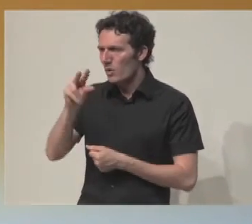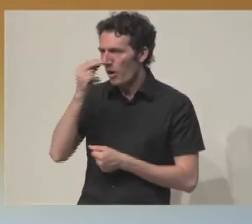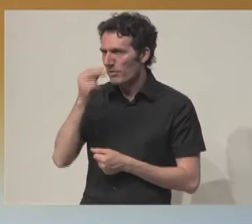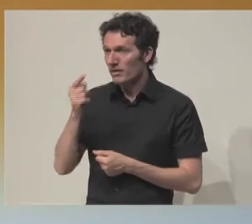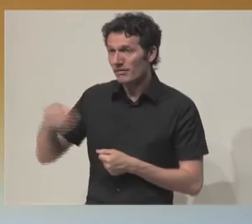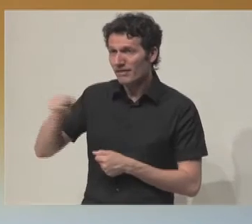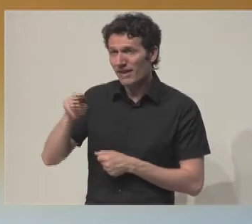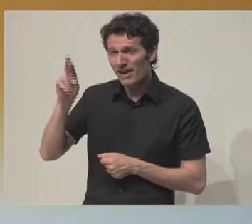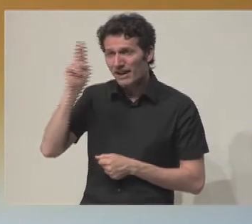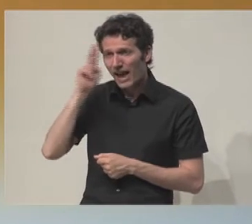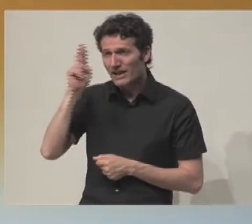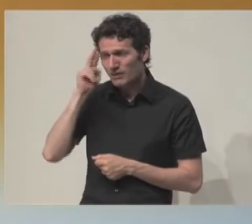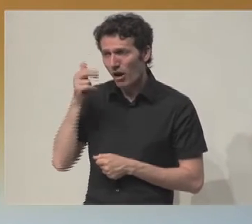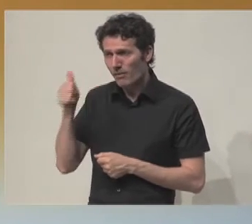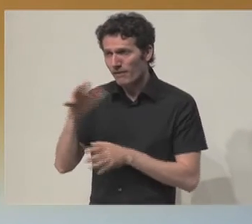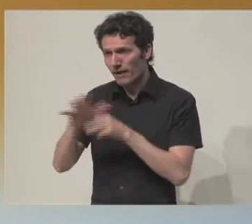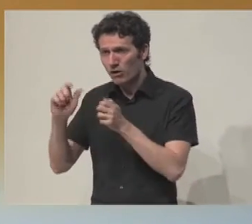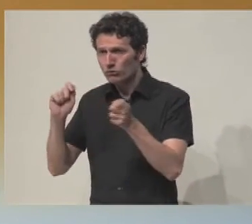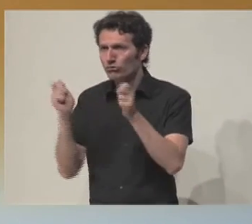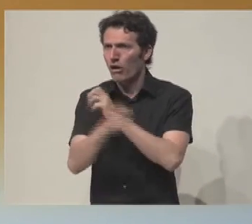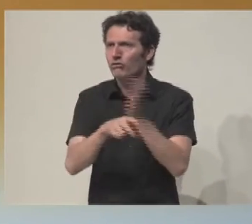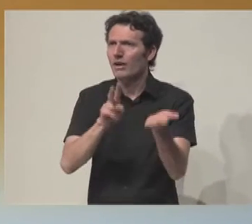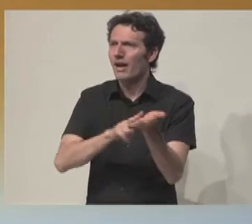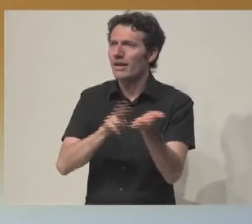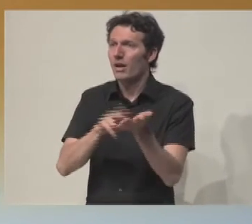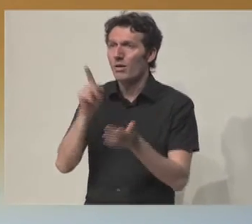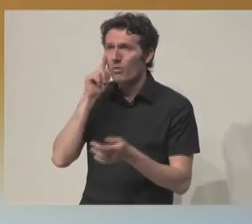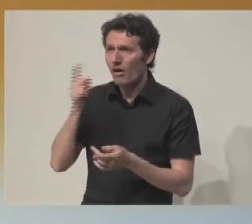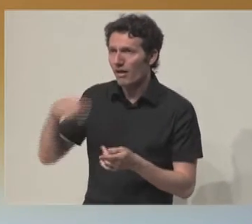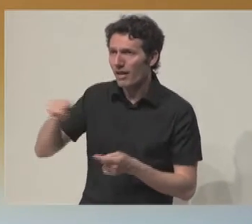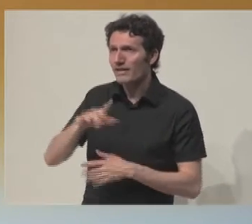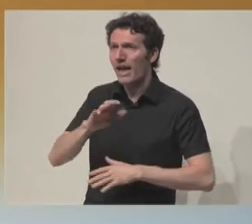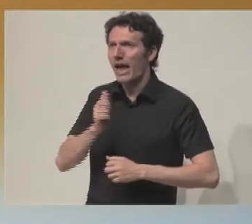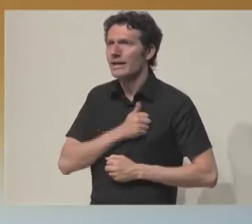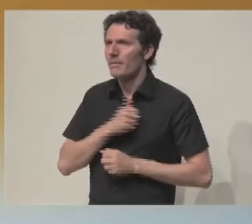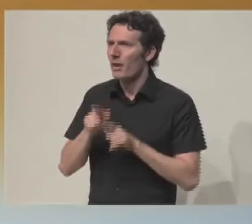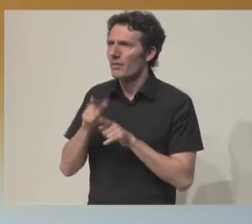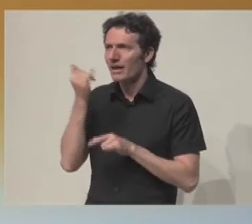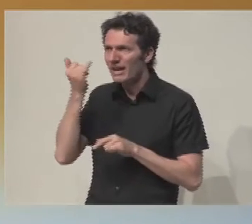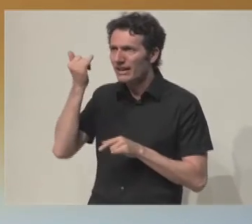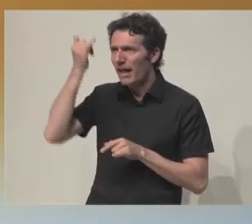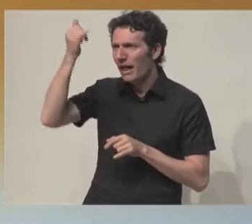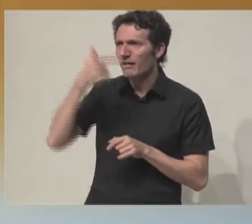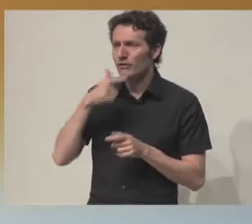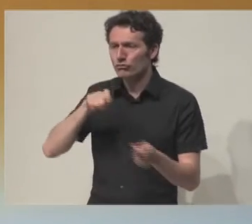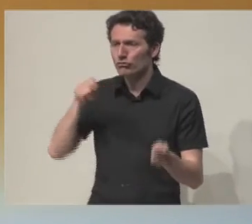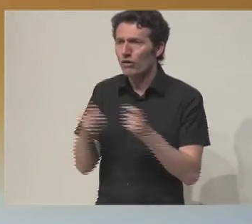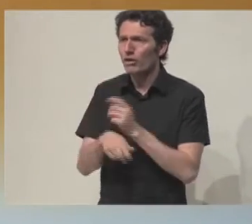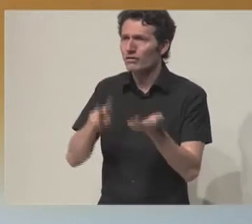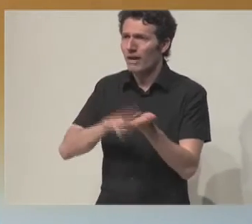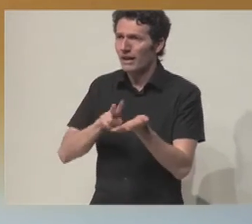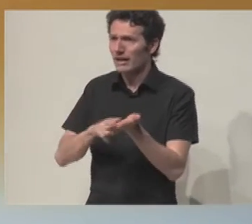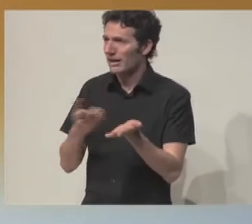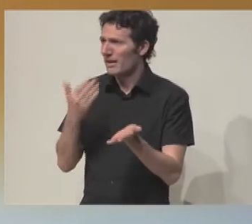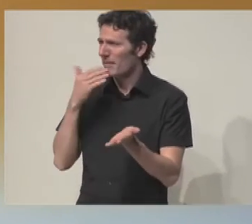avaient raison et c'est eux qui ont changé le réel parce qu'ils ont accepté l'idéal ils ont changé le réel il n'y a pas de meilleure